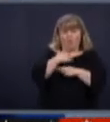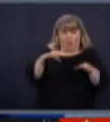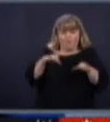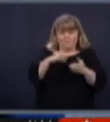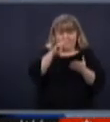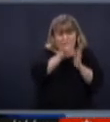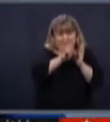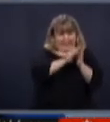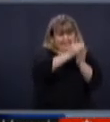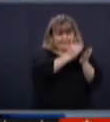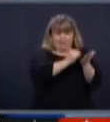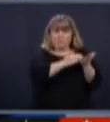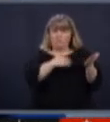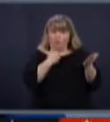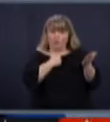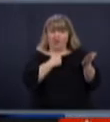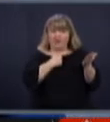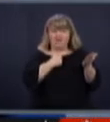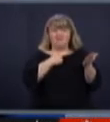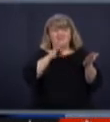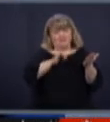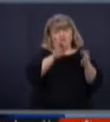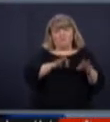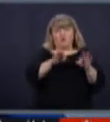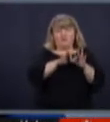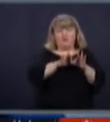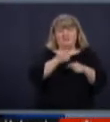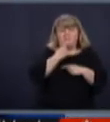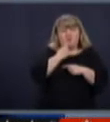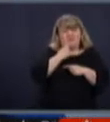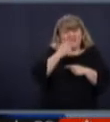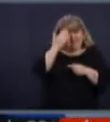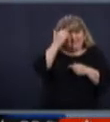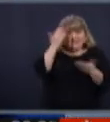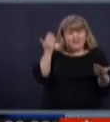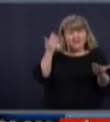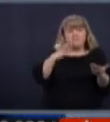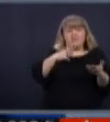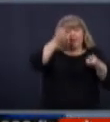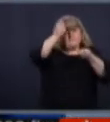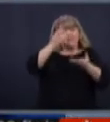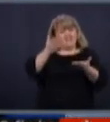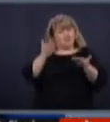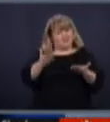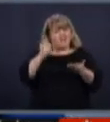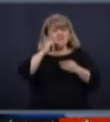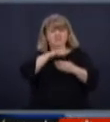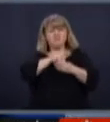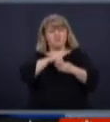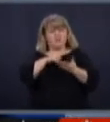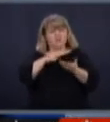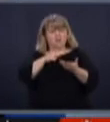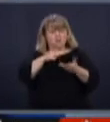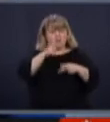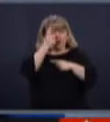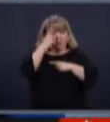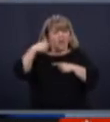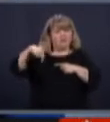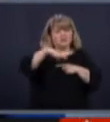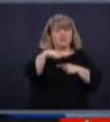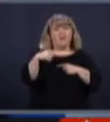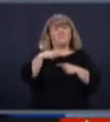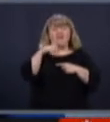qu'on dit. Puis on sait que c'est pas facile pour personne. Fait que moi, je pense que le message est plus dur à passer, puis le contexte et la compréhension de ce